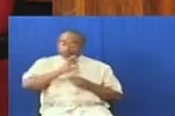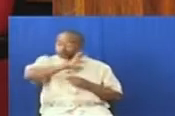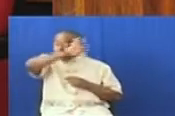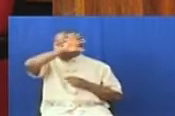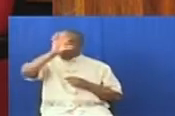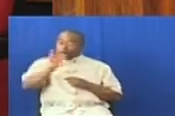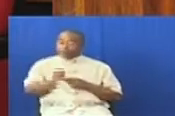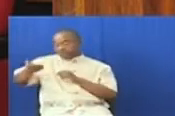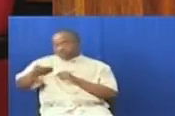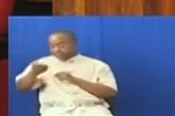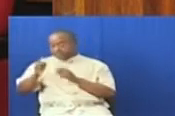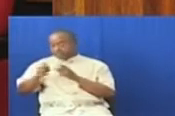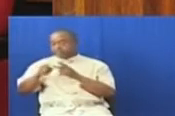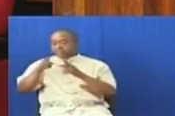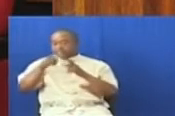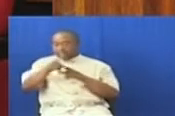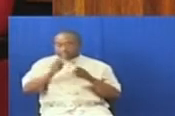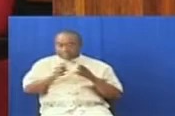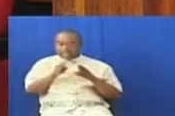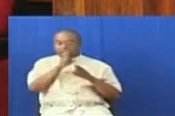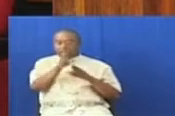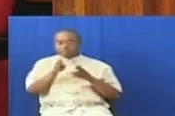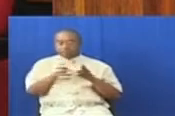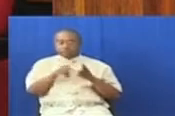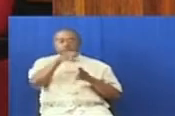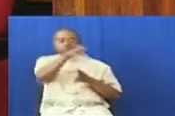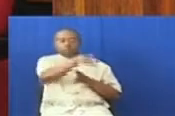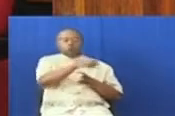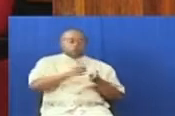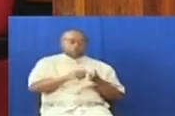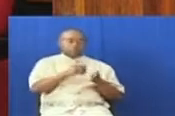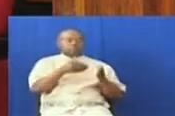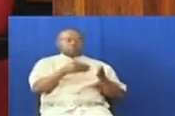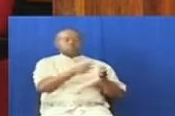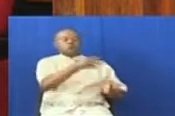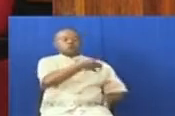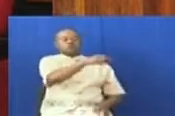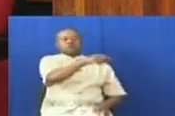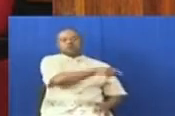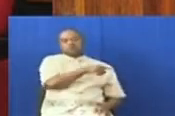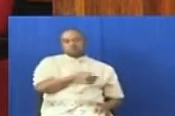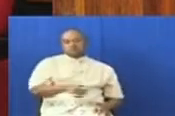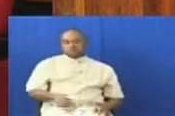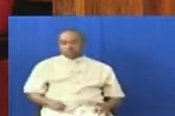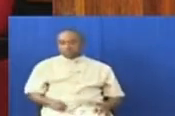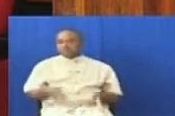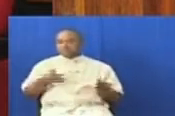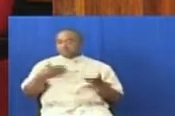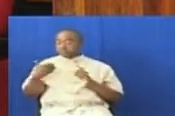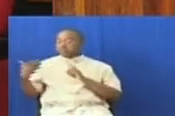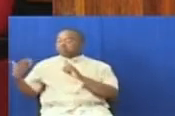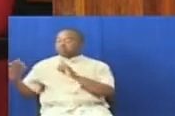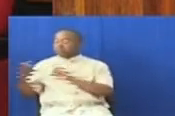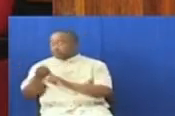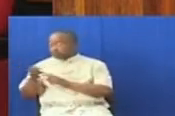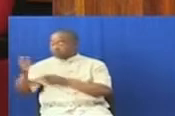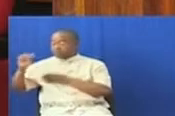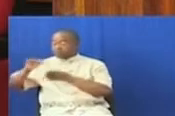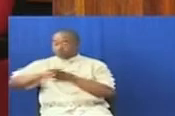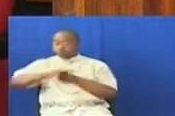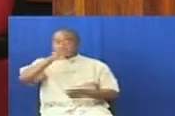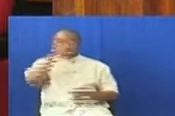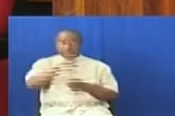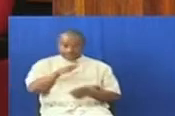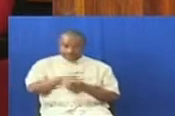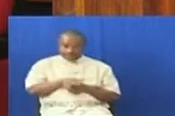wamekabidhiwa mkoani mpaka inafika wizarani. Kwa hiyo mapato na matumizi mengi